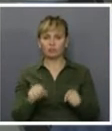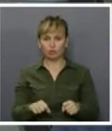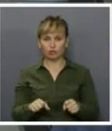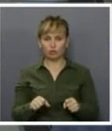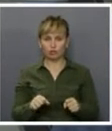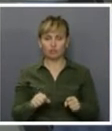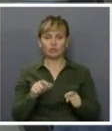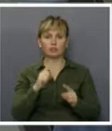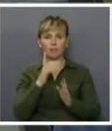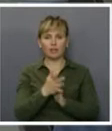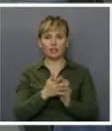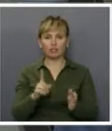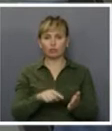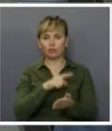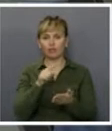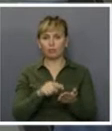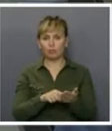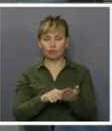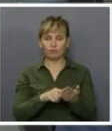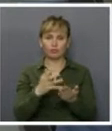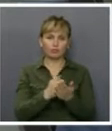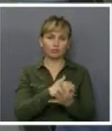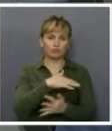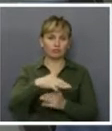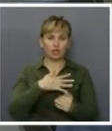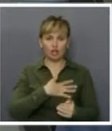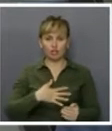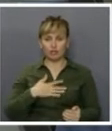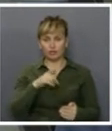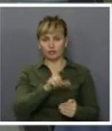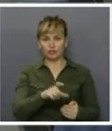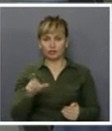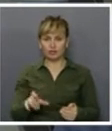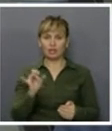здесь понятно, что вопрос вызвал большой ажиотаж и большой